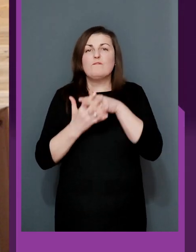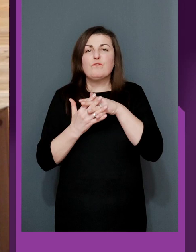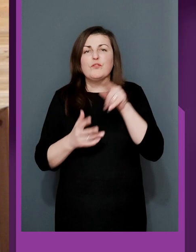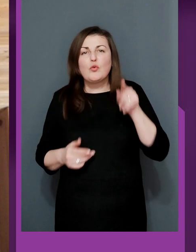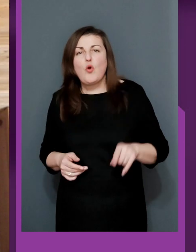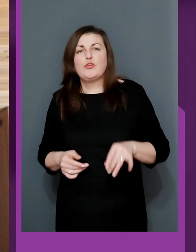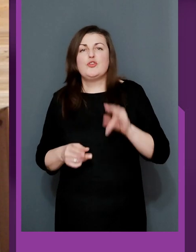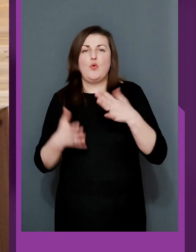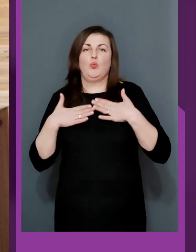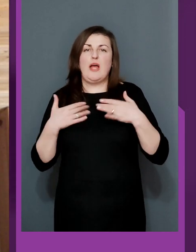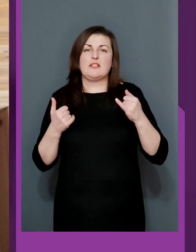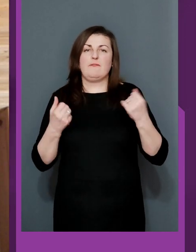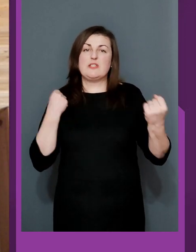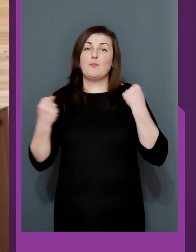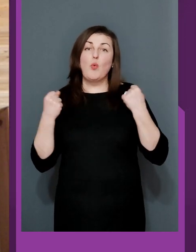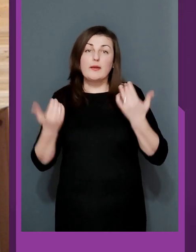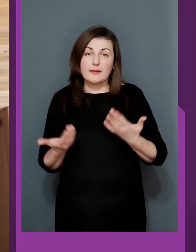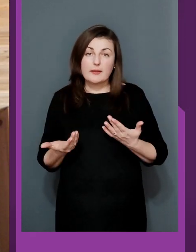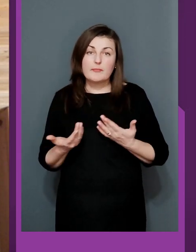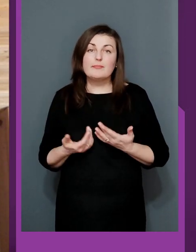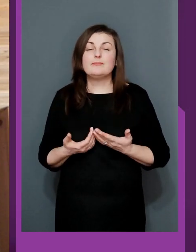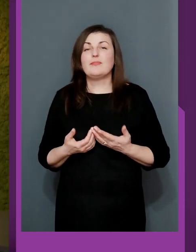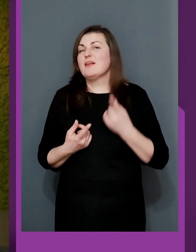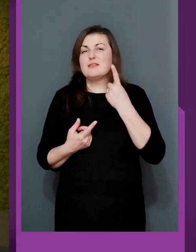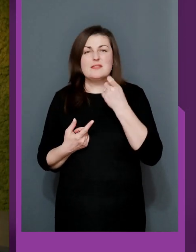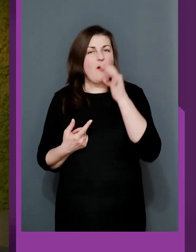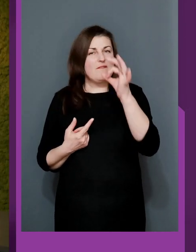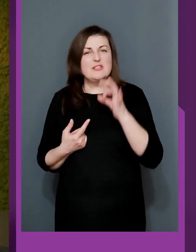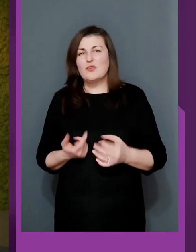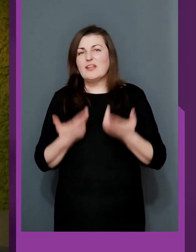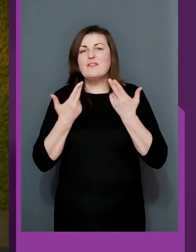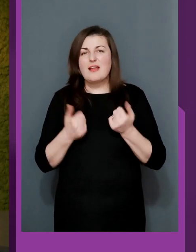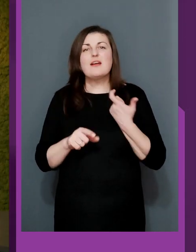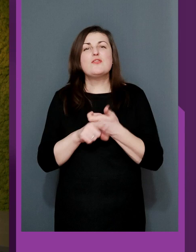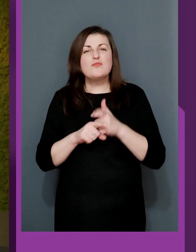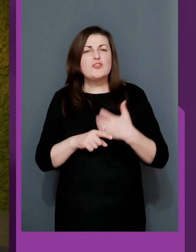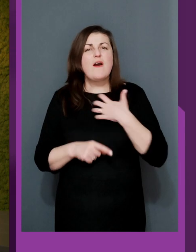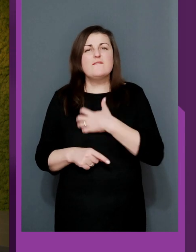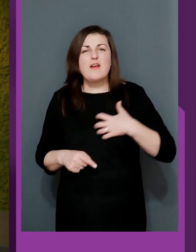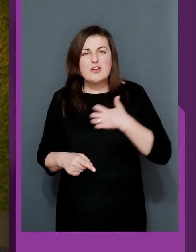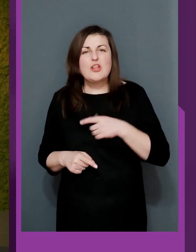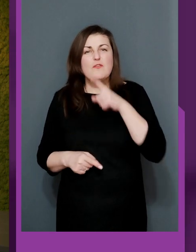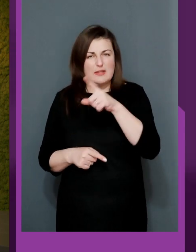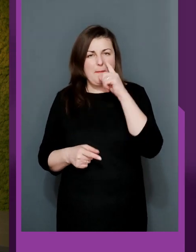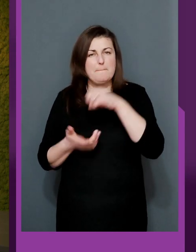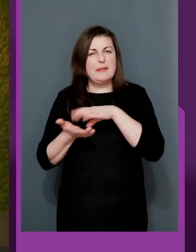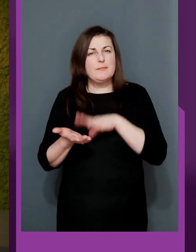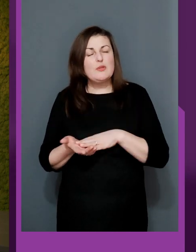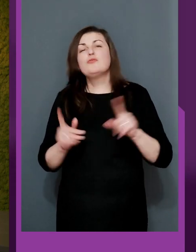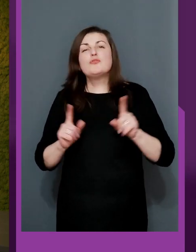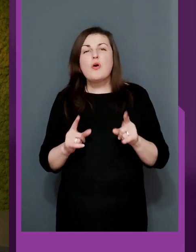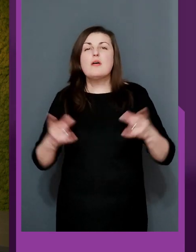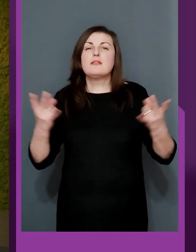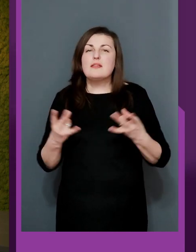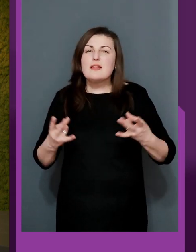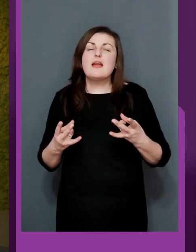фронті чи у нас в спорті 100% так дуже важливо ти підмітив І відзначив